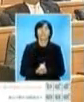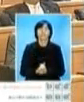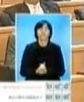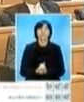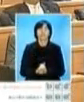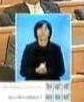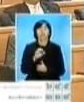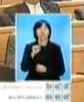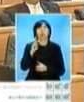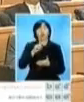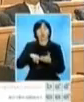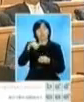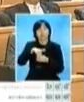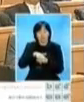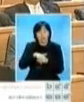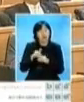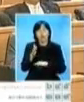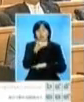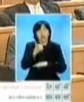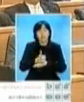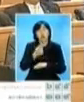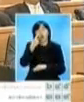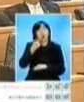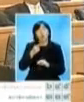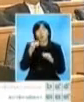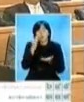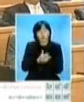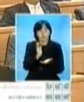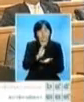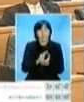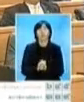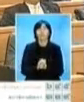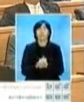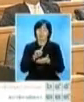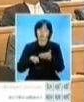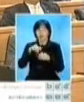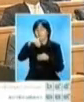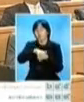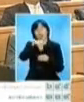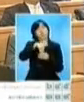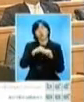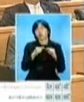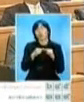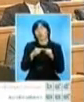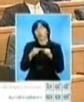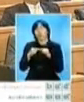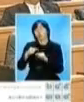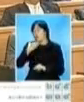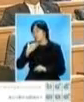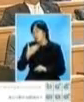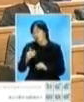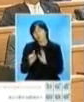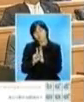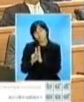านการล้มรัฐธรรมนูญ50ทั้งฉบับที่ผ่านมาอัยการสูงสุดทำงานล่าช้าหากไม่มีผู้ยื่นเรื่องต่อศาลรั